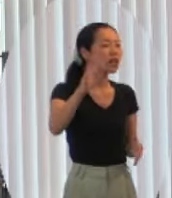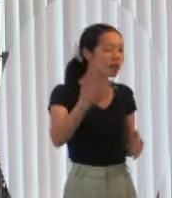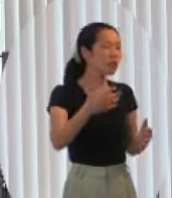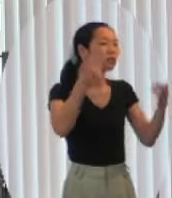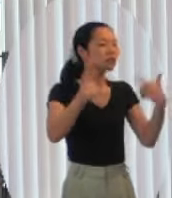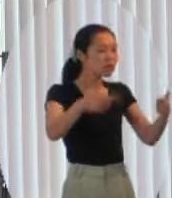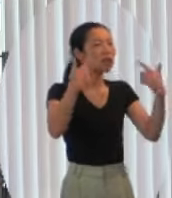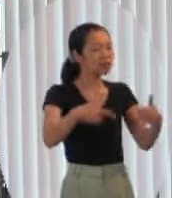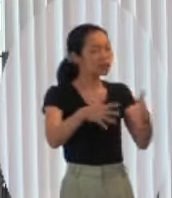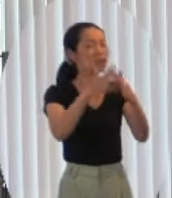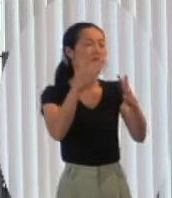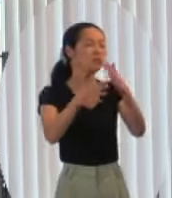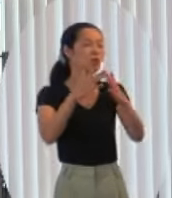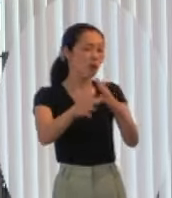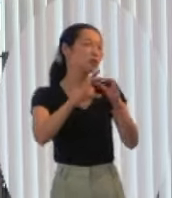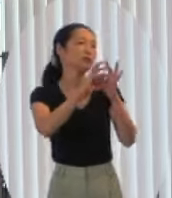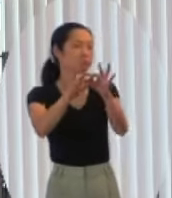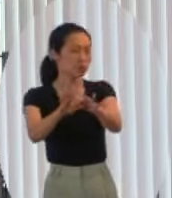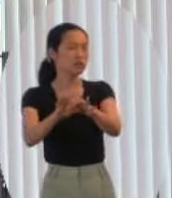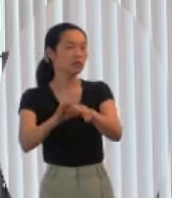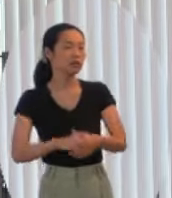ということであります。